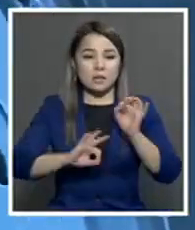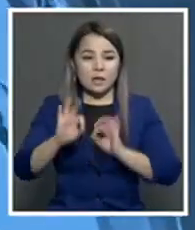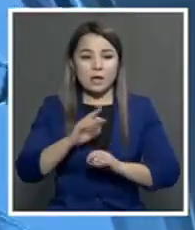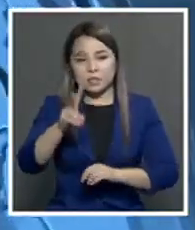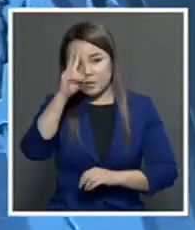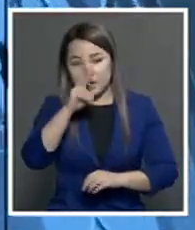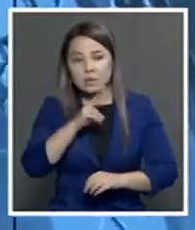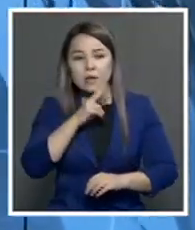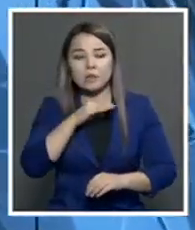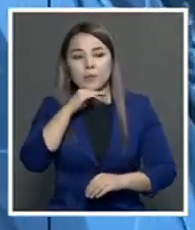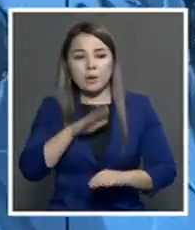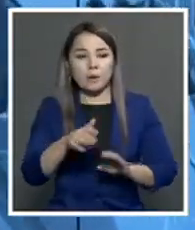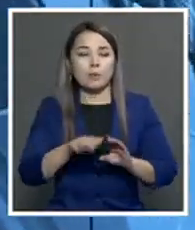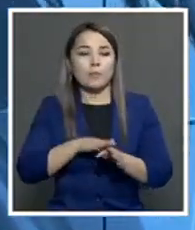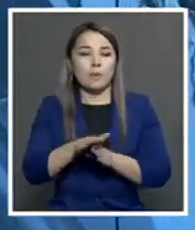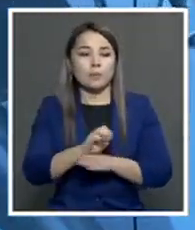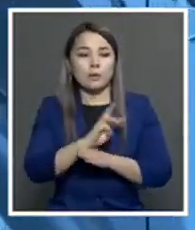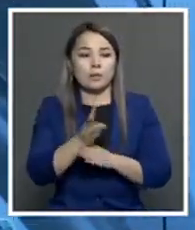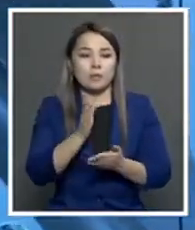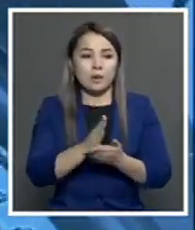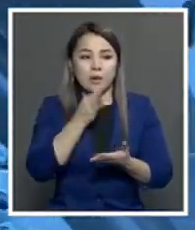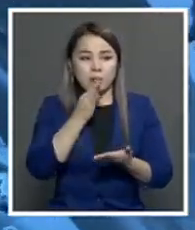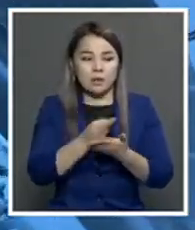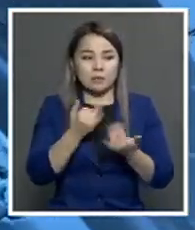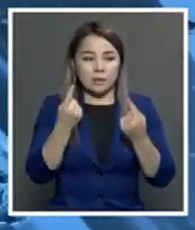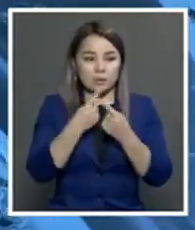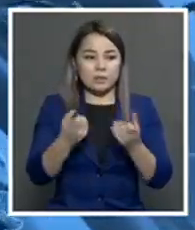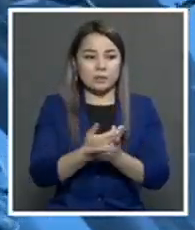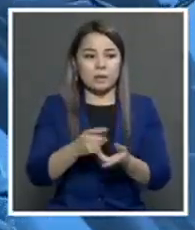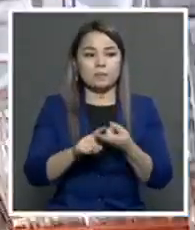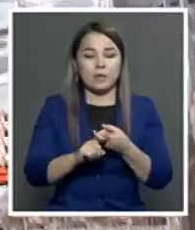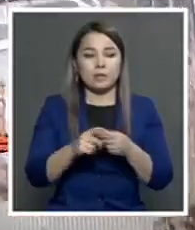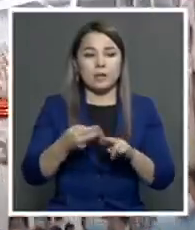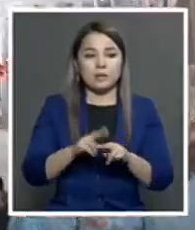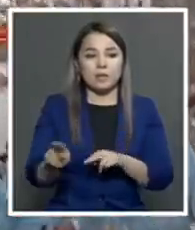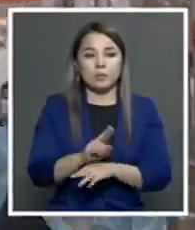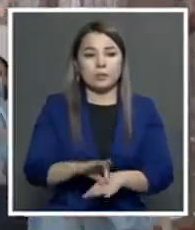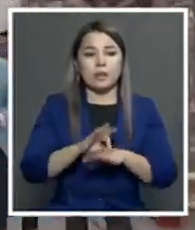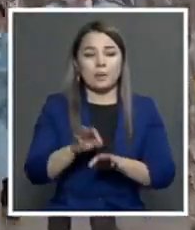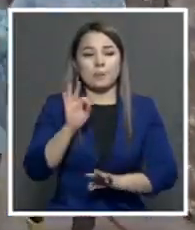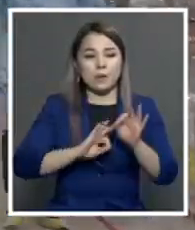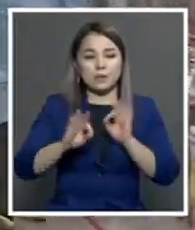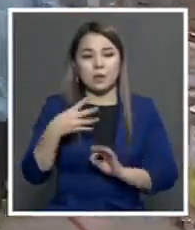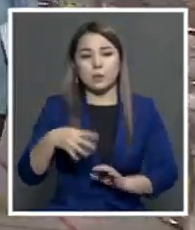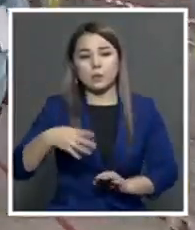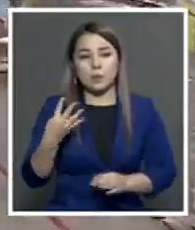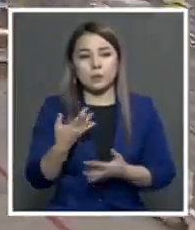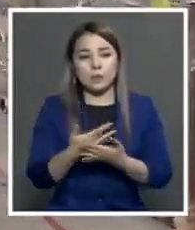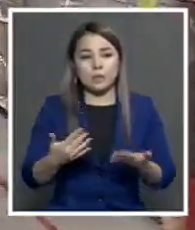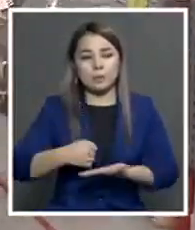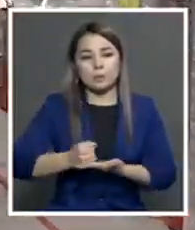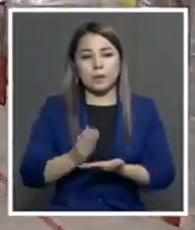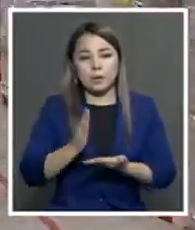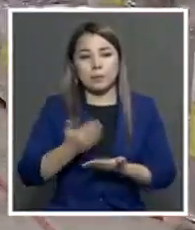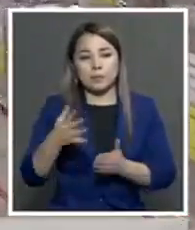екі айлық қоры бар. Бұл туралы СК фармация өкілдері айтты. Қазір індетті емдеуге арналған препараттардың 44 түрі бекітілген,